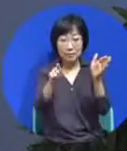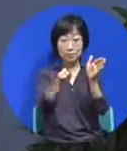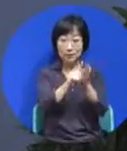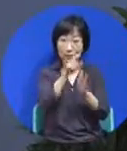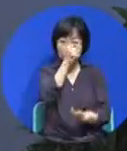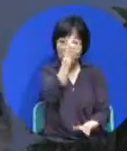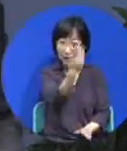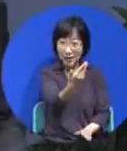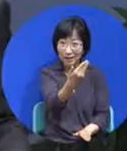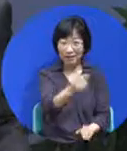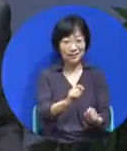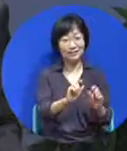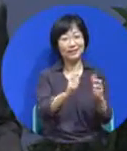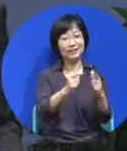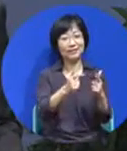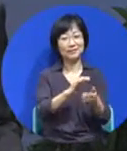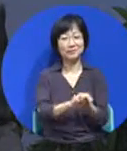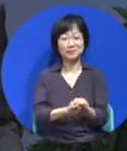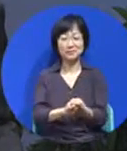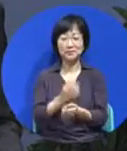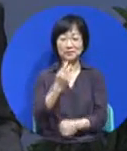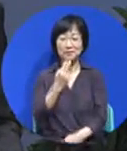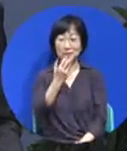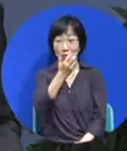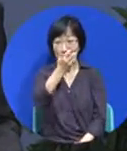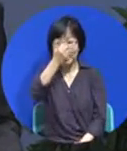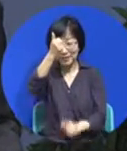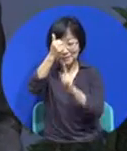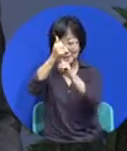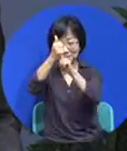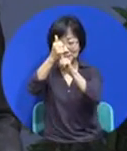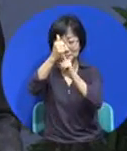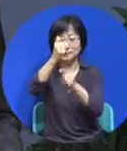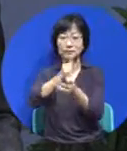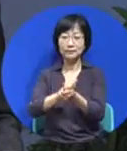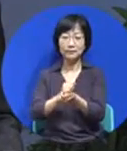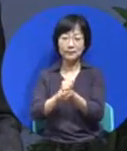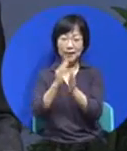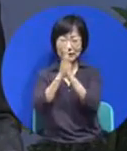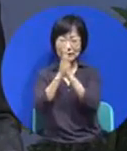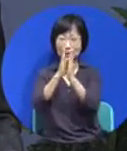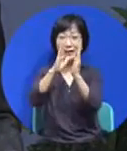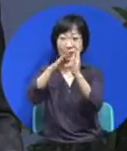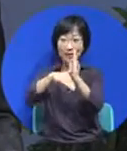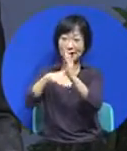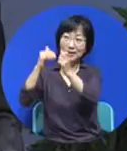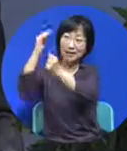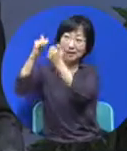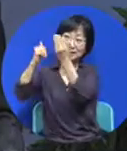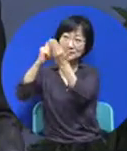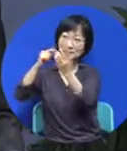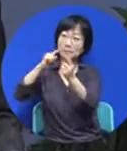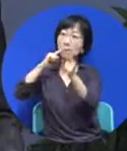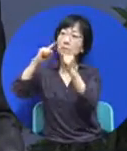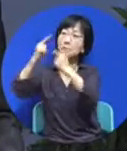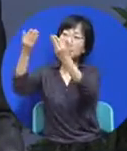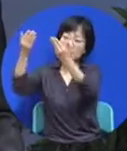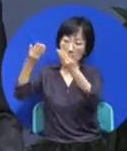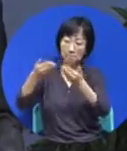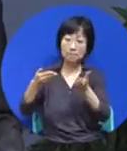중에 하나님이 말씀을 준 거예요. We do not say that Joseph had such great faith, but when he was a very young boy, we see that God gave